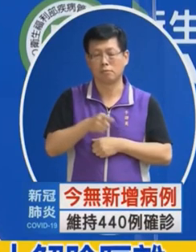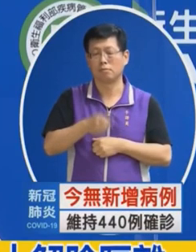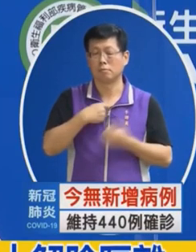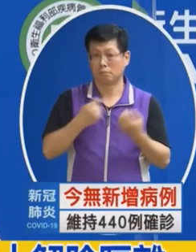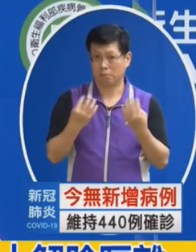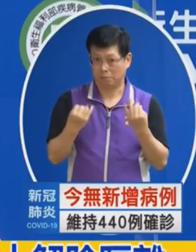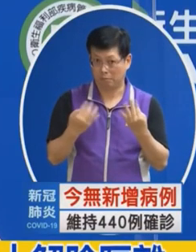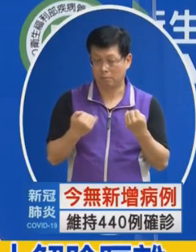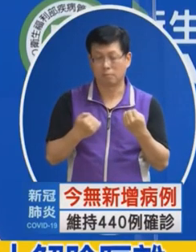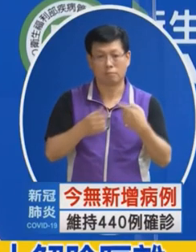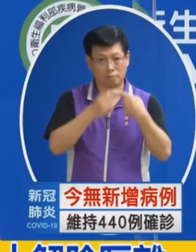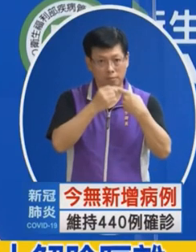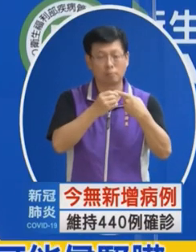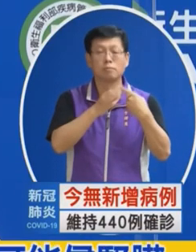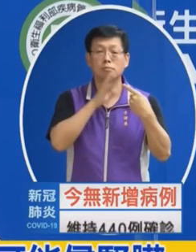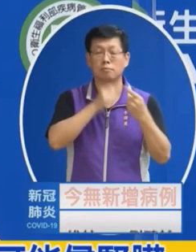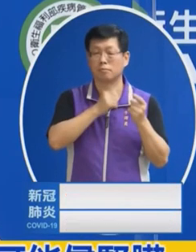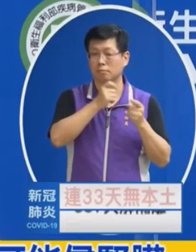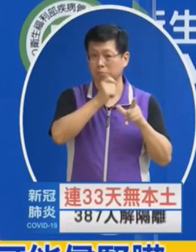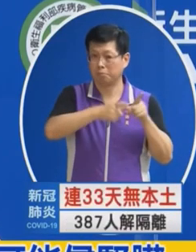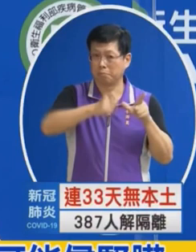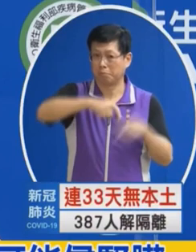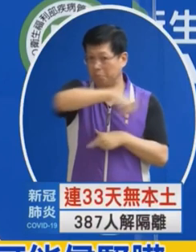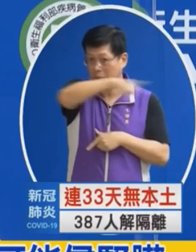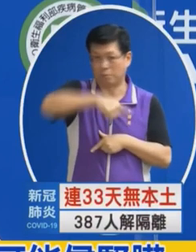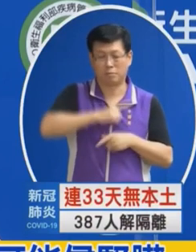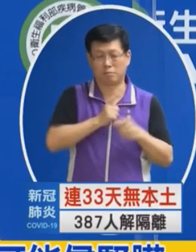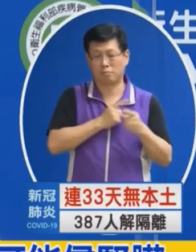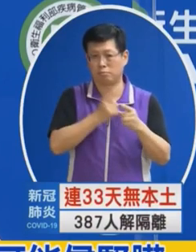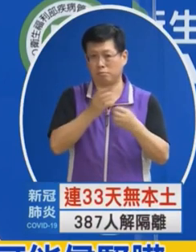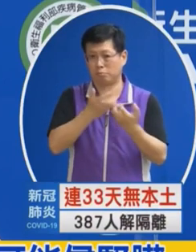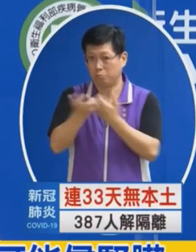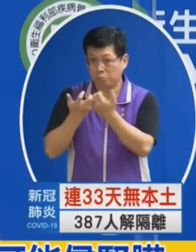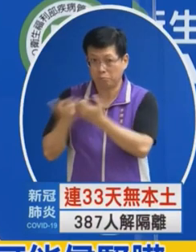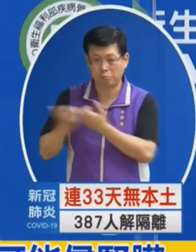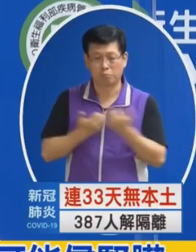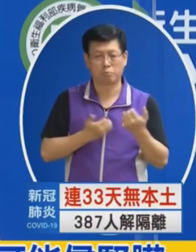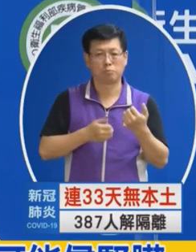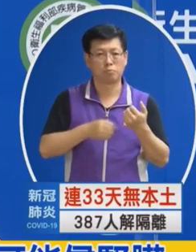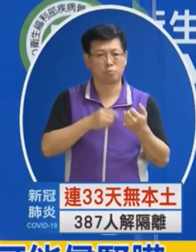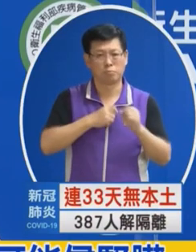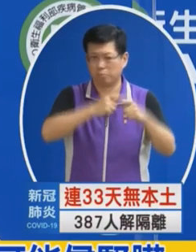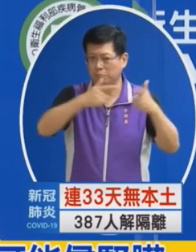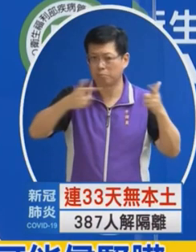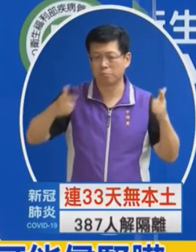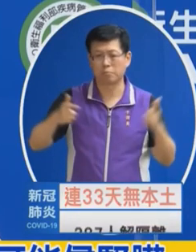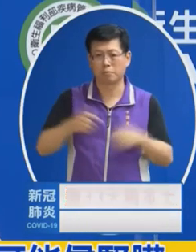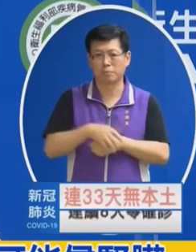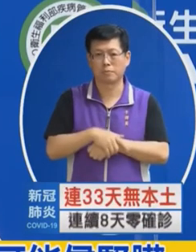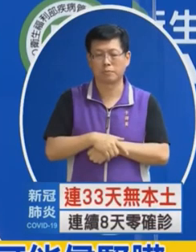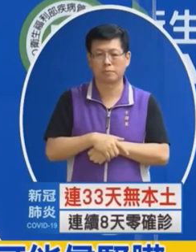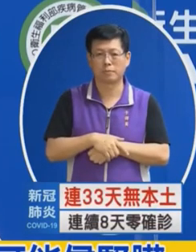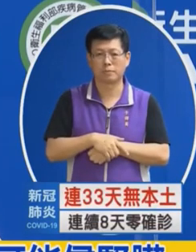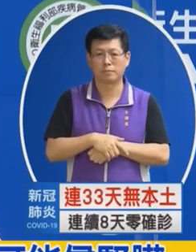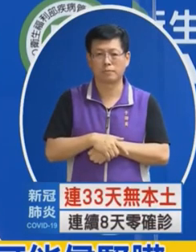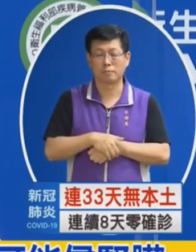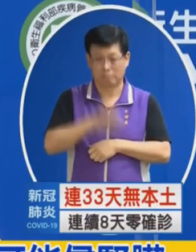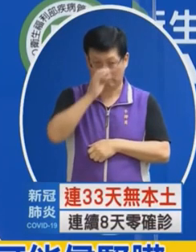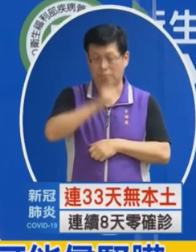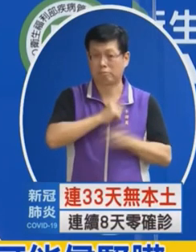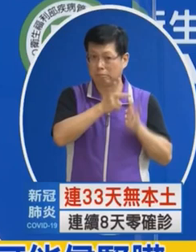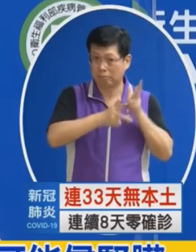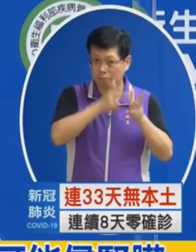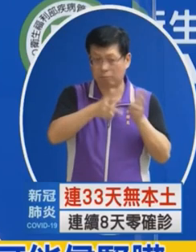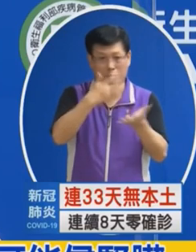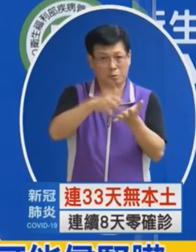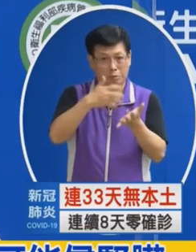目，一个是说各个厂商怎么样来分配，这是一个各个不同的一些我们的生产线